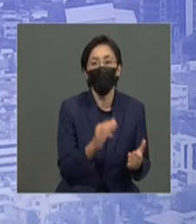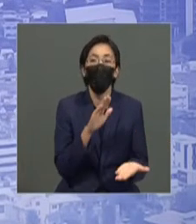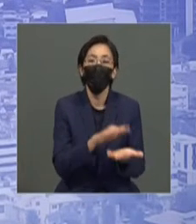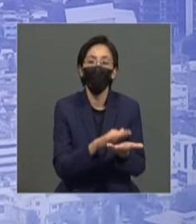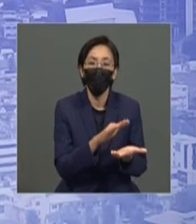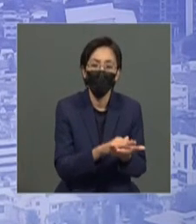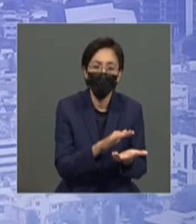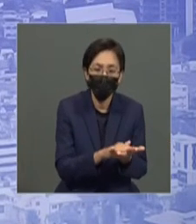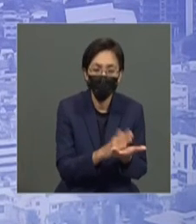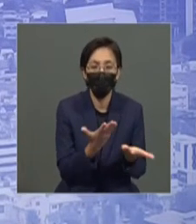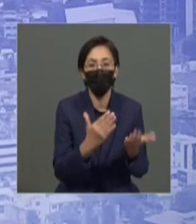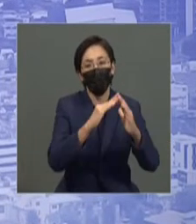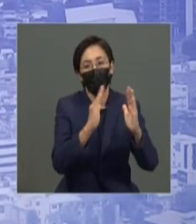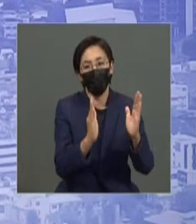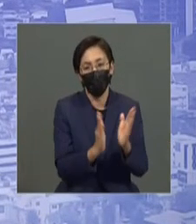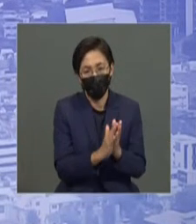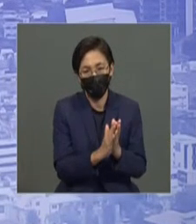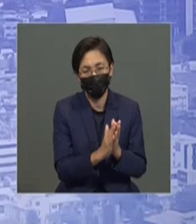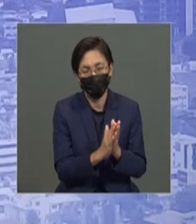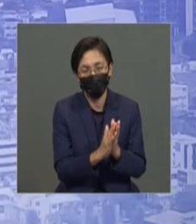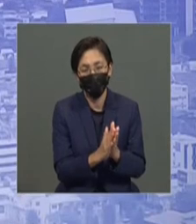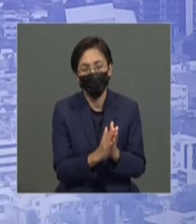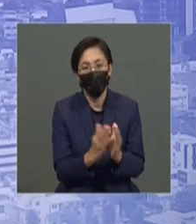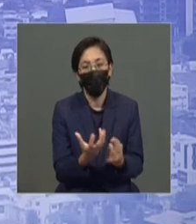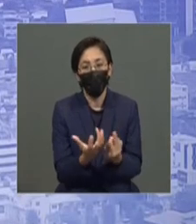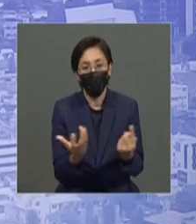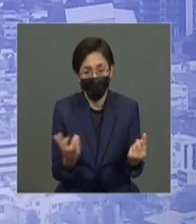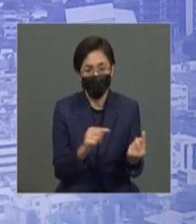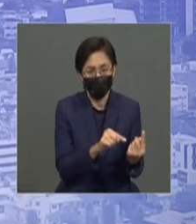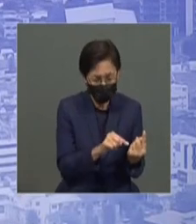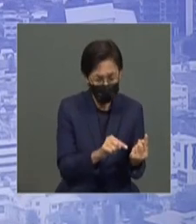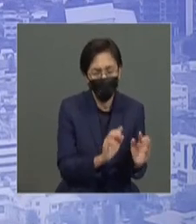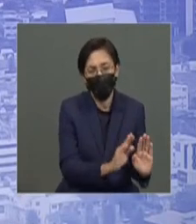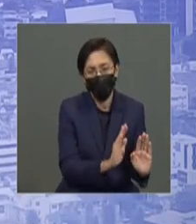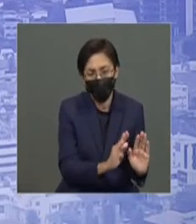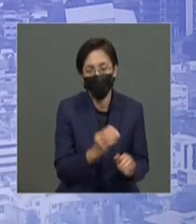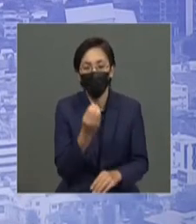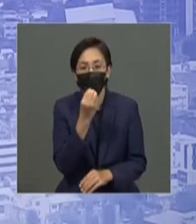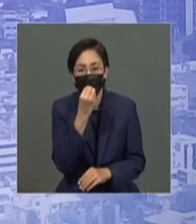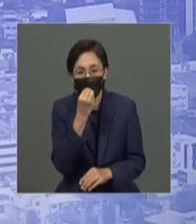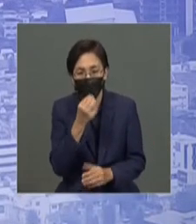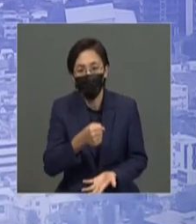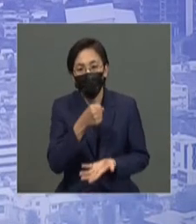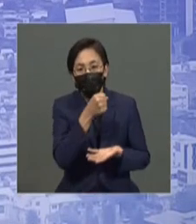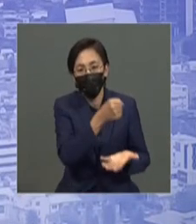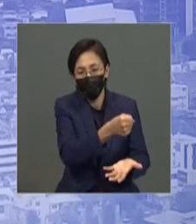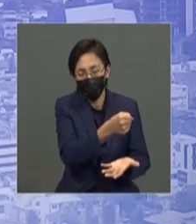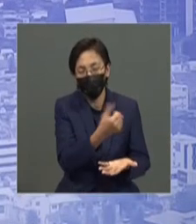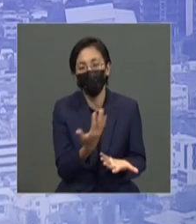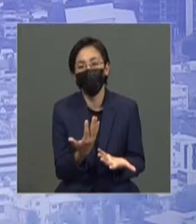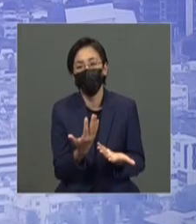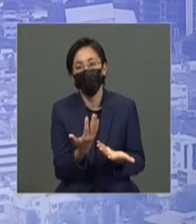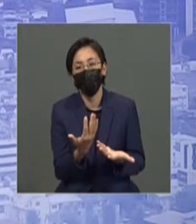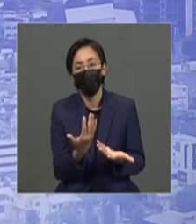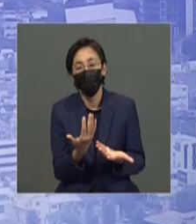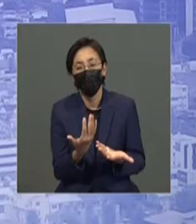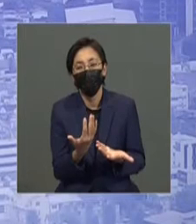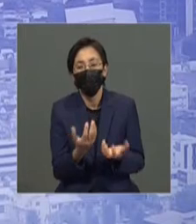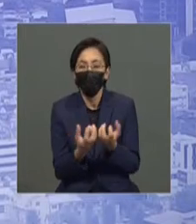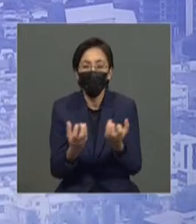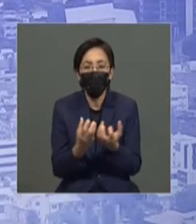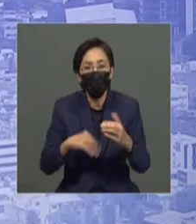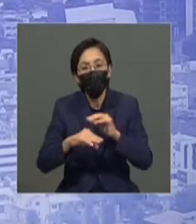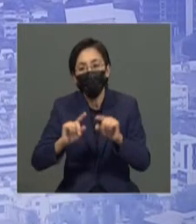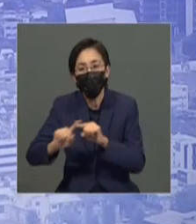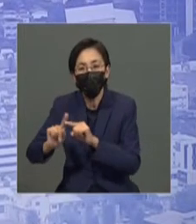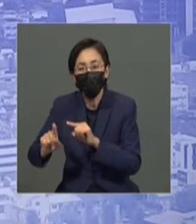เรียนแล้วก็ใช้พื้นที่วัดนะคะระหว่างนั้นจะมีการจัดอาหารถุงยังชีพรวมทั้งสาธารณูปโภคที่